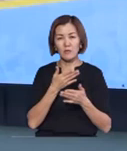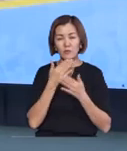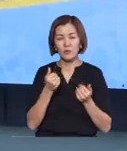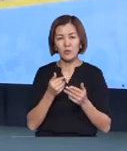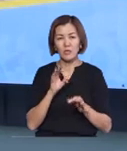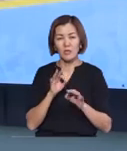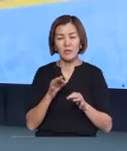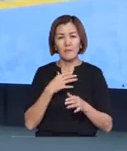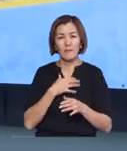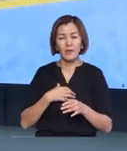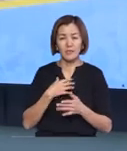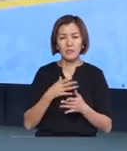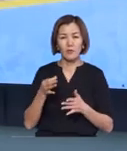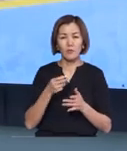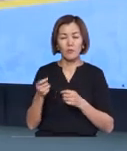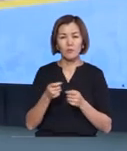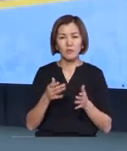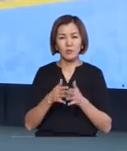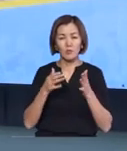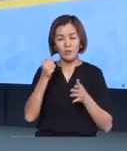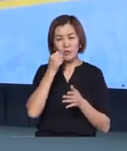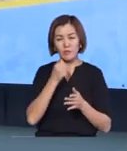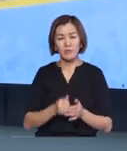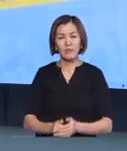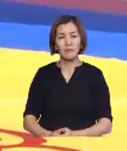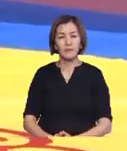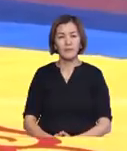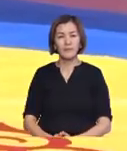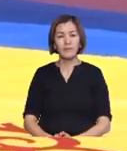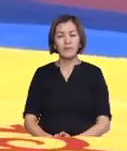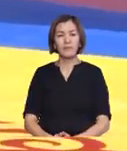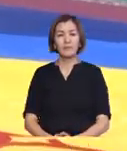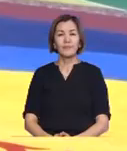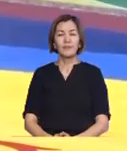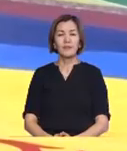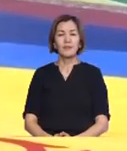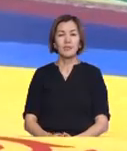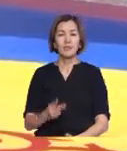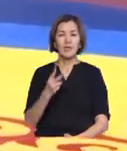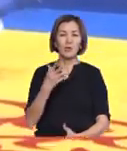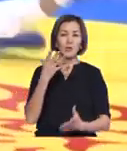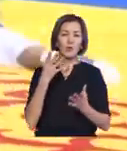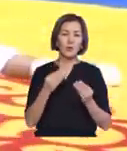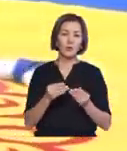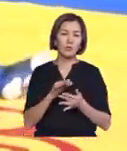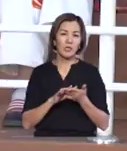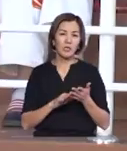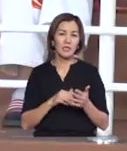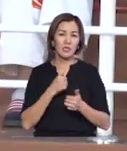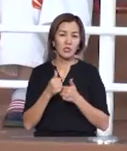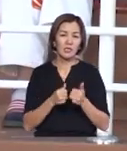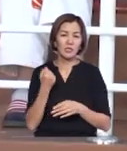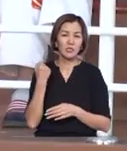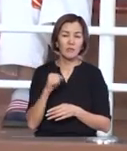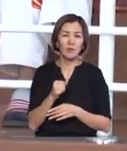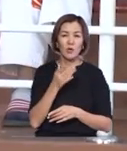Сондықтан мен сіздердің облыс басшыларына алғысымды айтамын. Айта кетсек, белдесу 2 күнге жалғасады. Ал жарыс